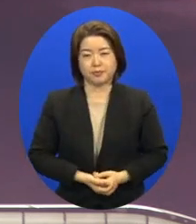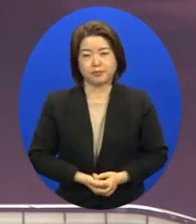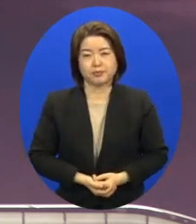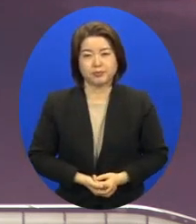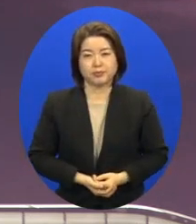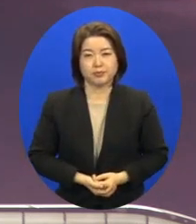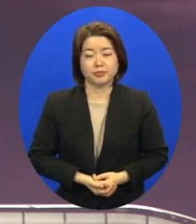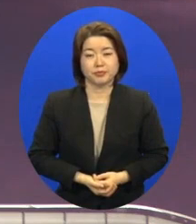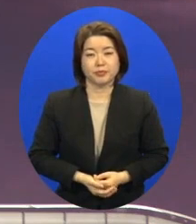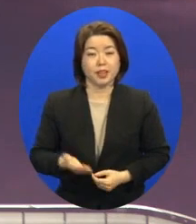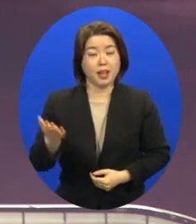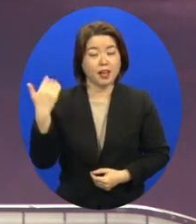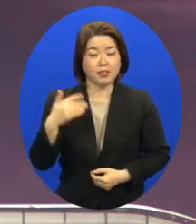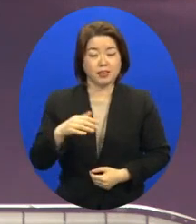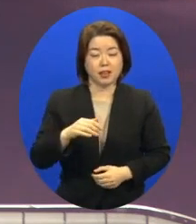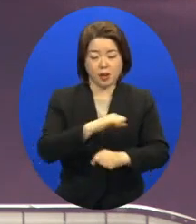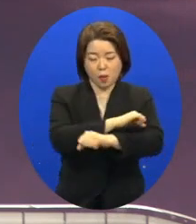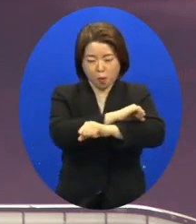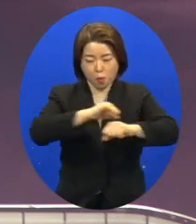한 번은 광야